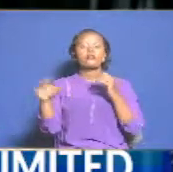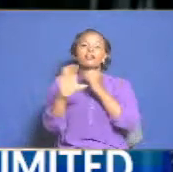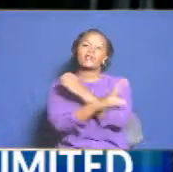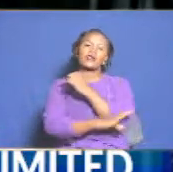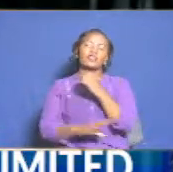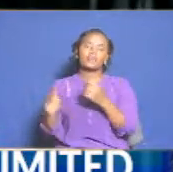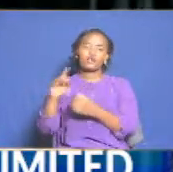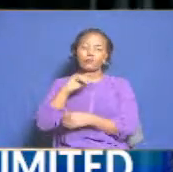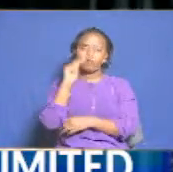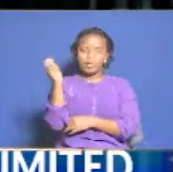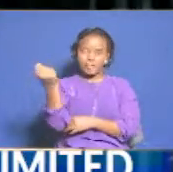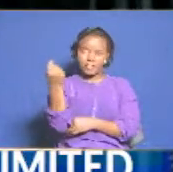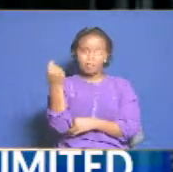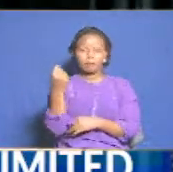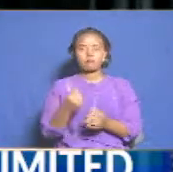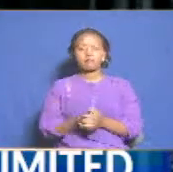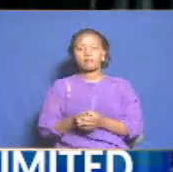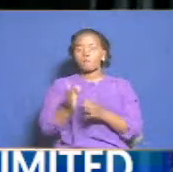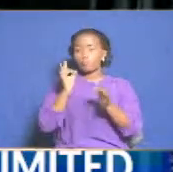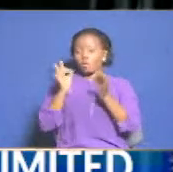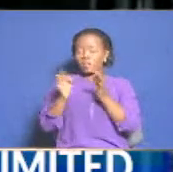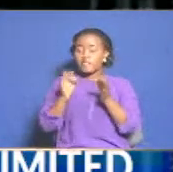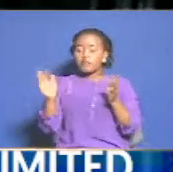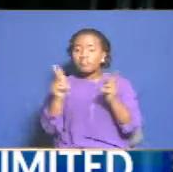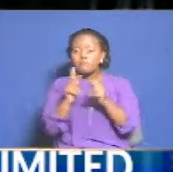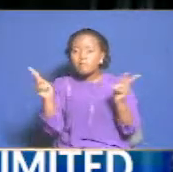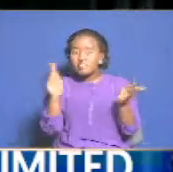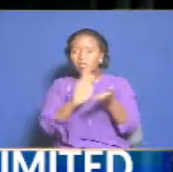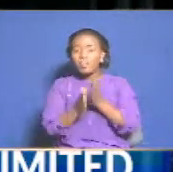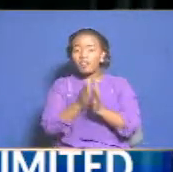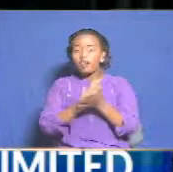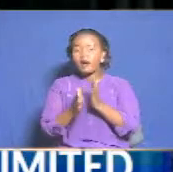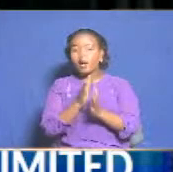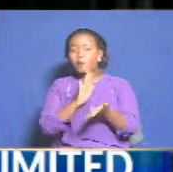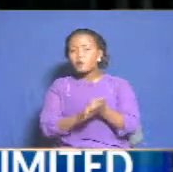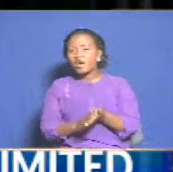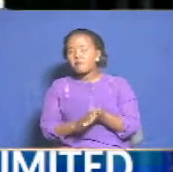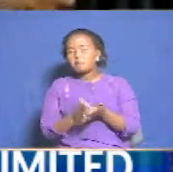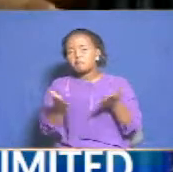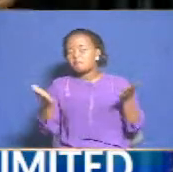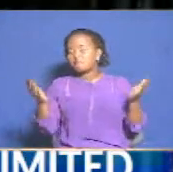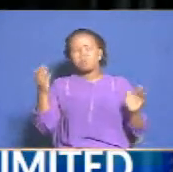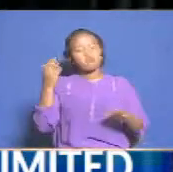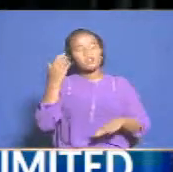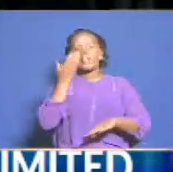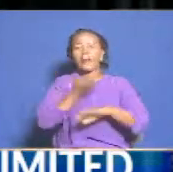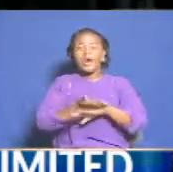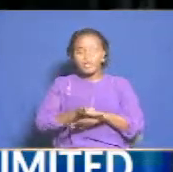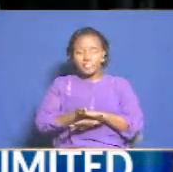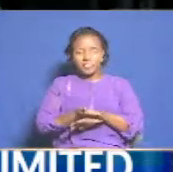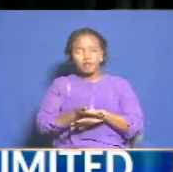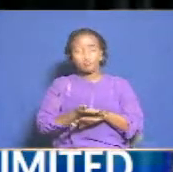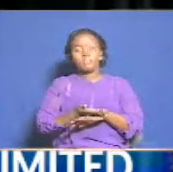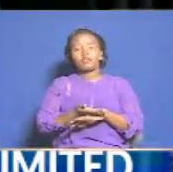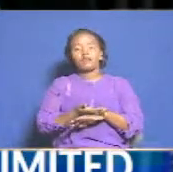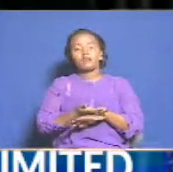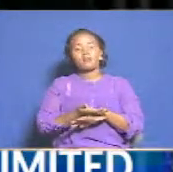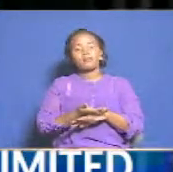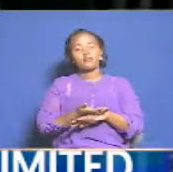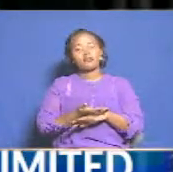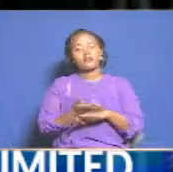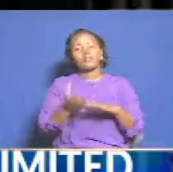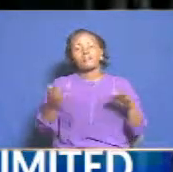Kenya. Kama sio hiyo amani, ingekuwa ngumu sana